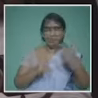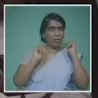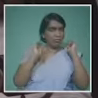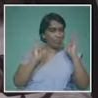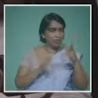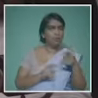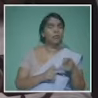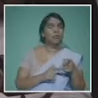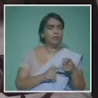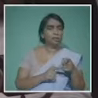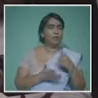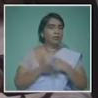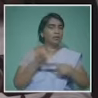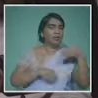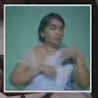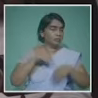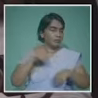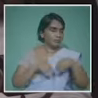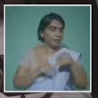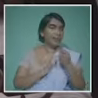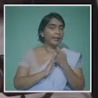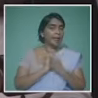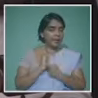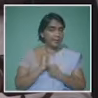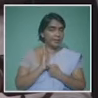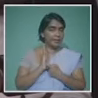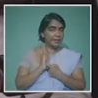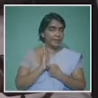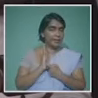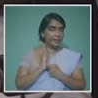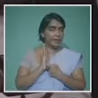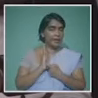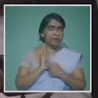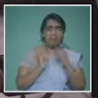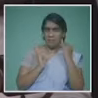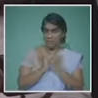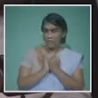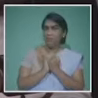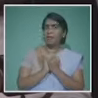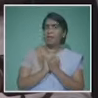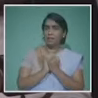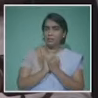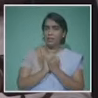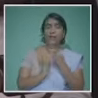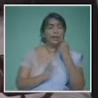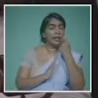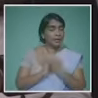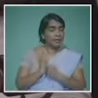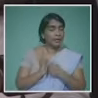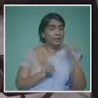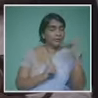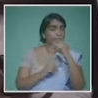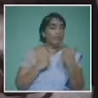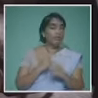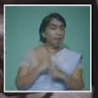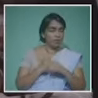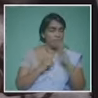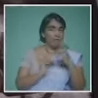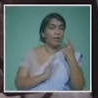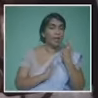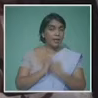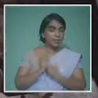වළංගුනම් මැතිවරණ නීතිය දෝෂිතයි. ඒ නීතිය ඉස්සෙල්ලා හරිගස්සන්න ඕනේ.